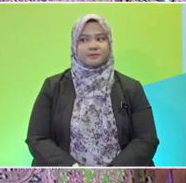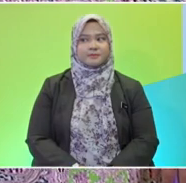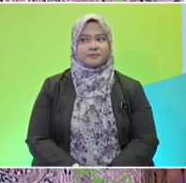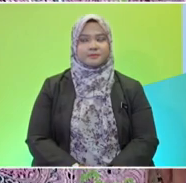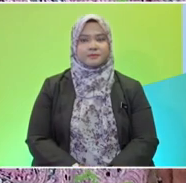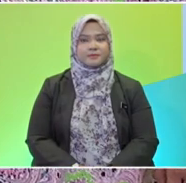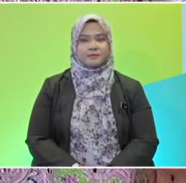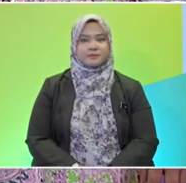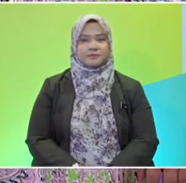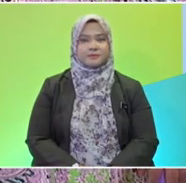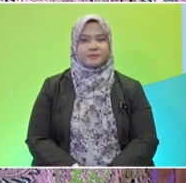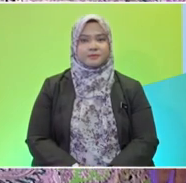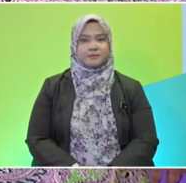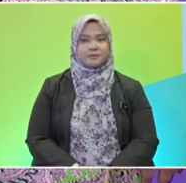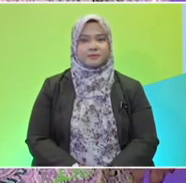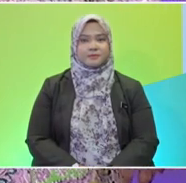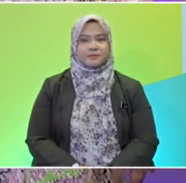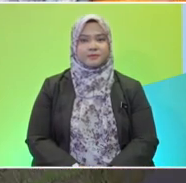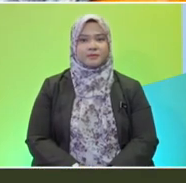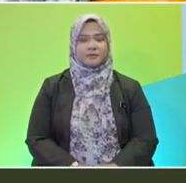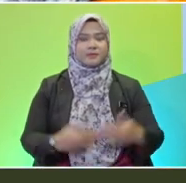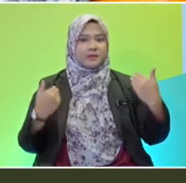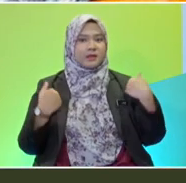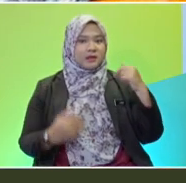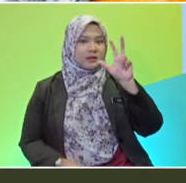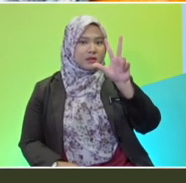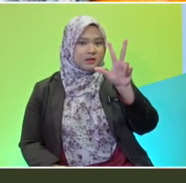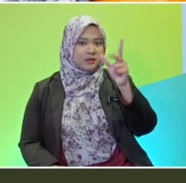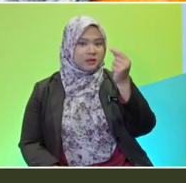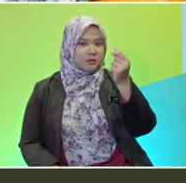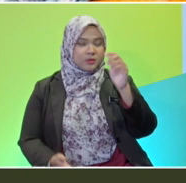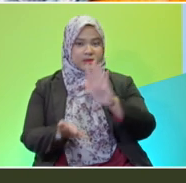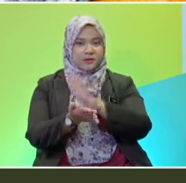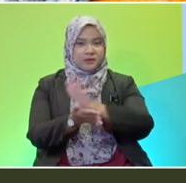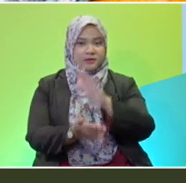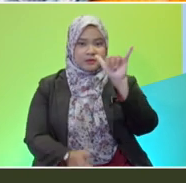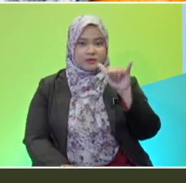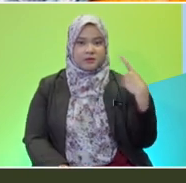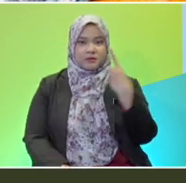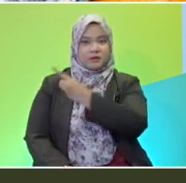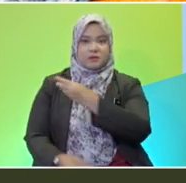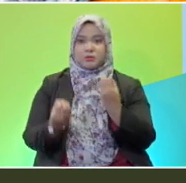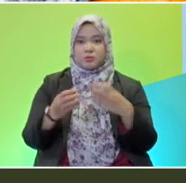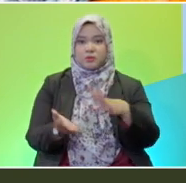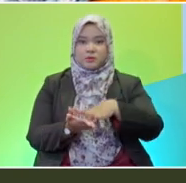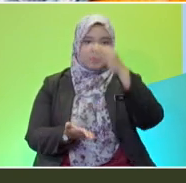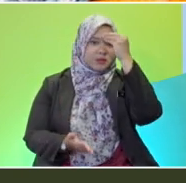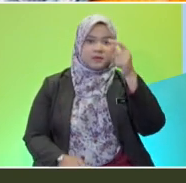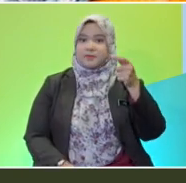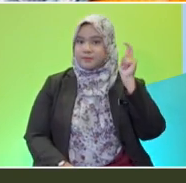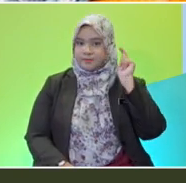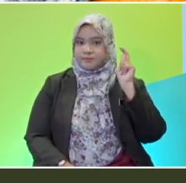adalah perbandingan uang kertas antara LM 1 Ringgit lima ringgit dan 10 Ringgit